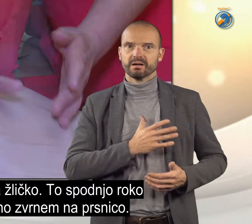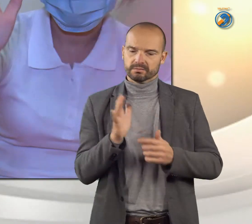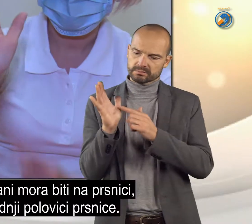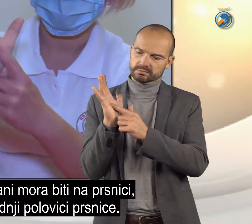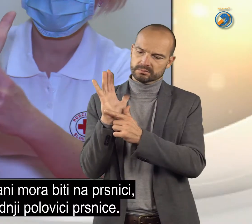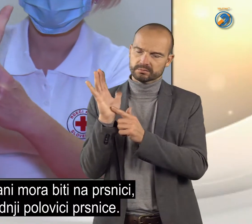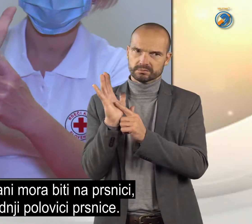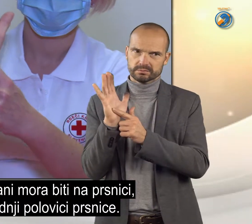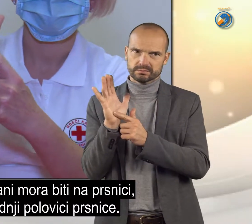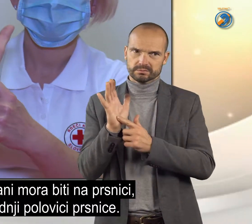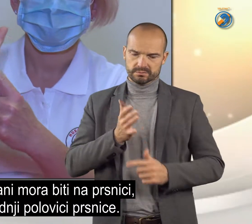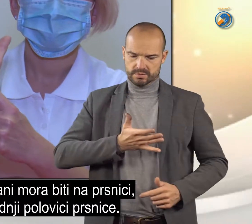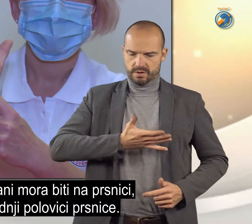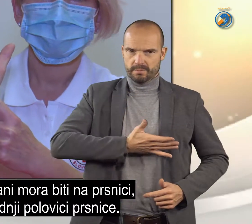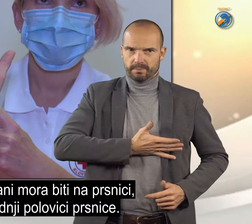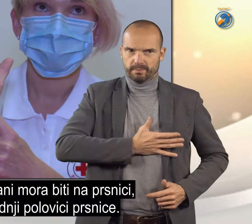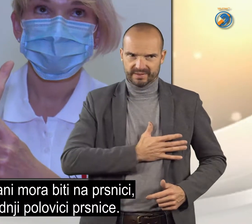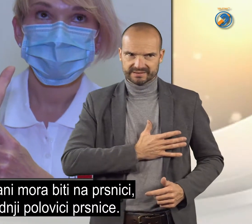prsnico. Kopito dlani,